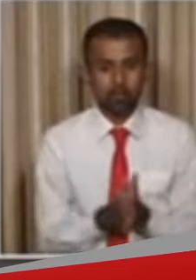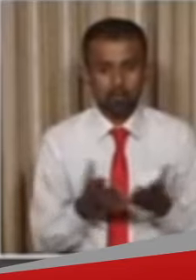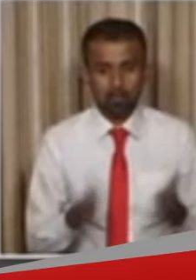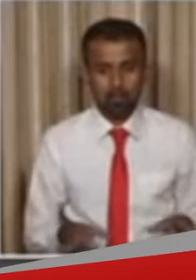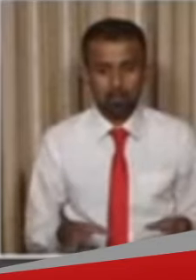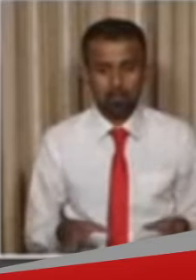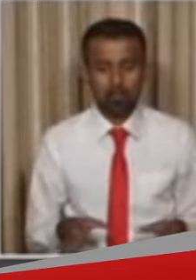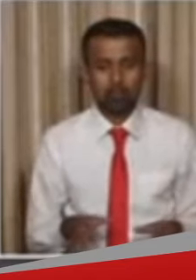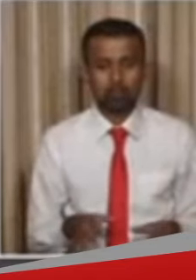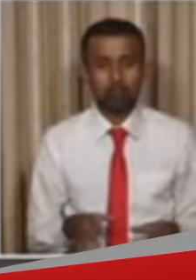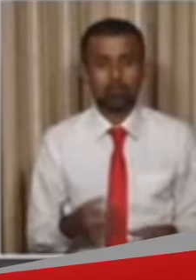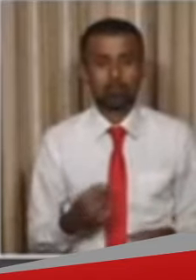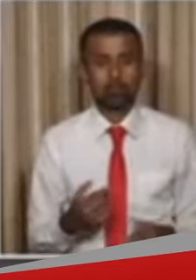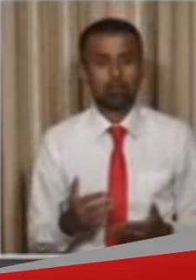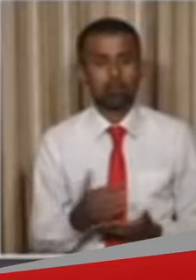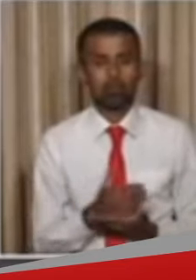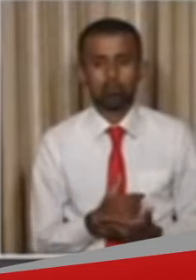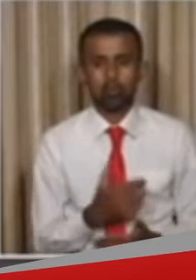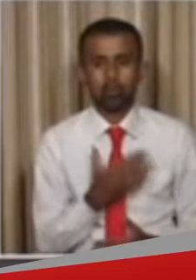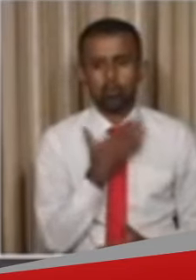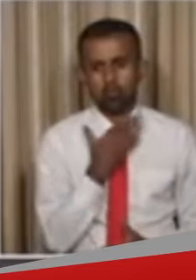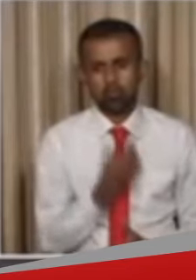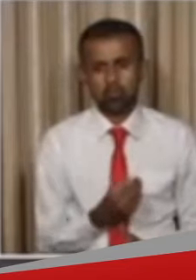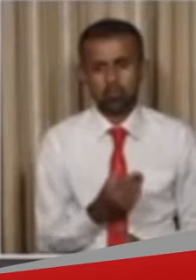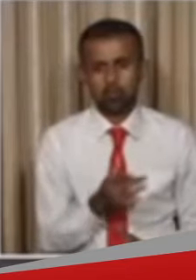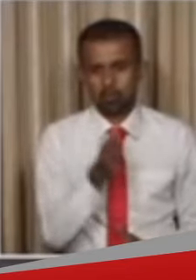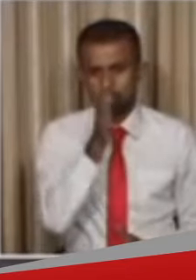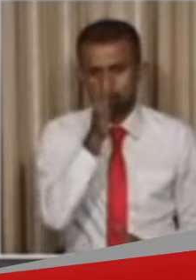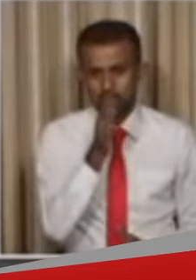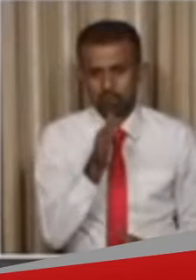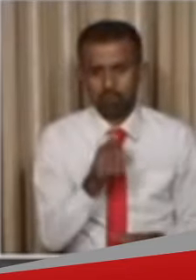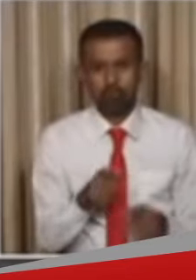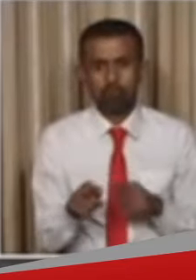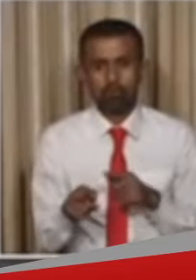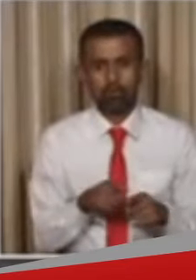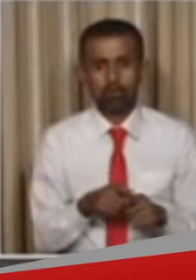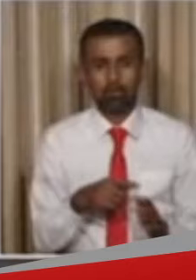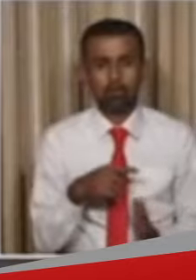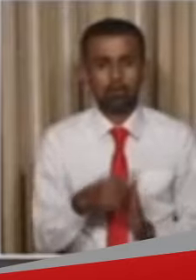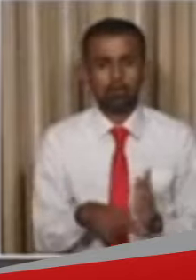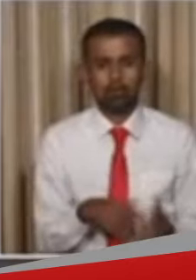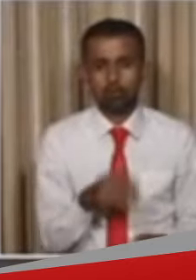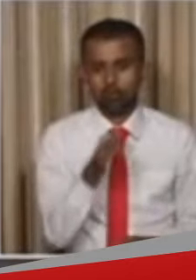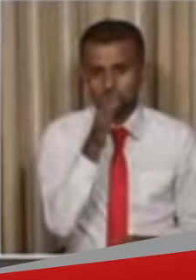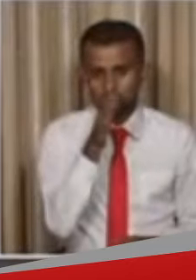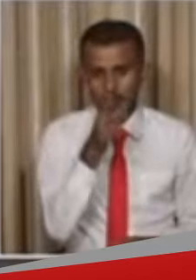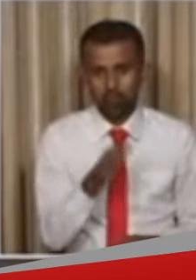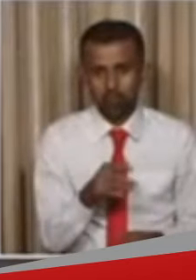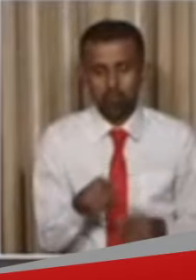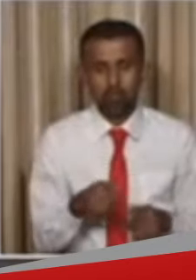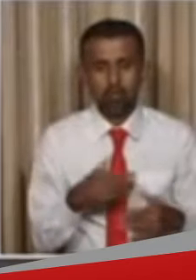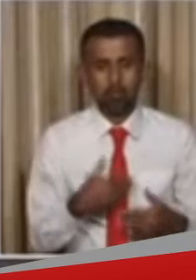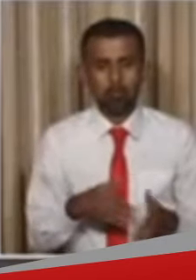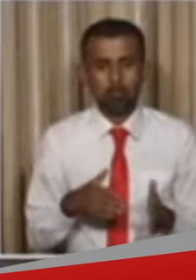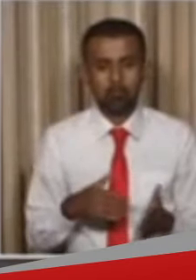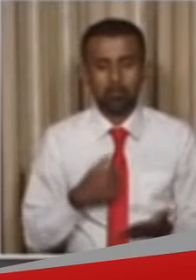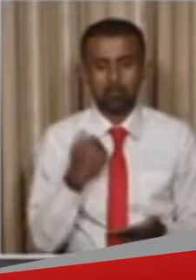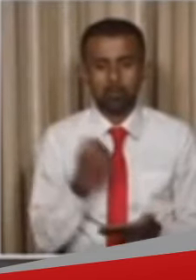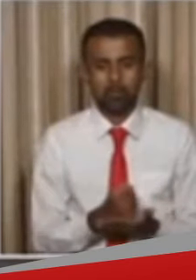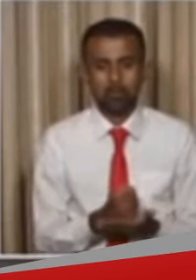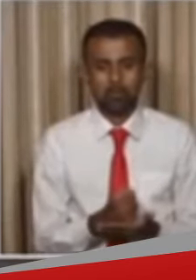ඇවිල්ලා තනි ක්‍රම බොරු කියලා වංචනික ආකාරයෙන් මේ රට නොමග යවලා මෙවන් කැබිනට්